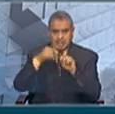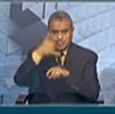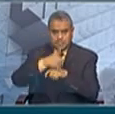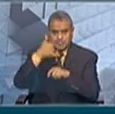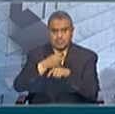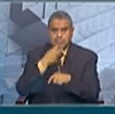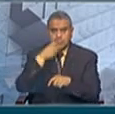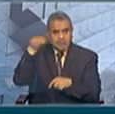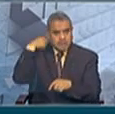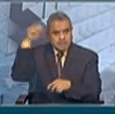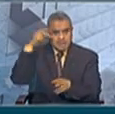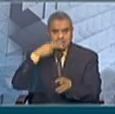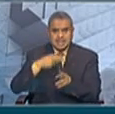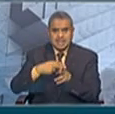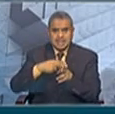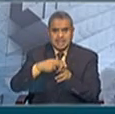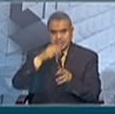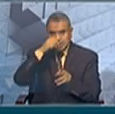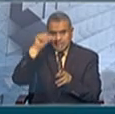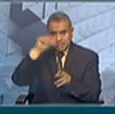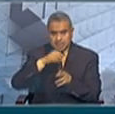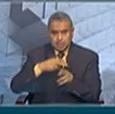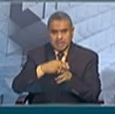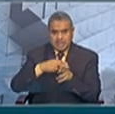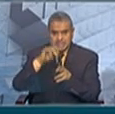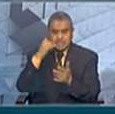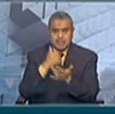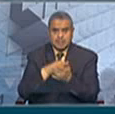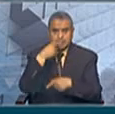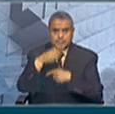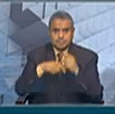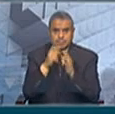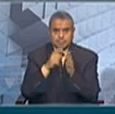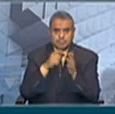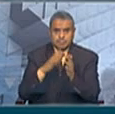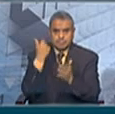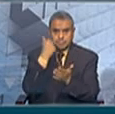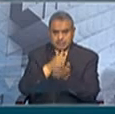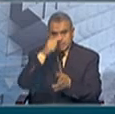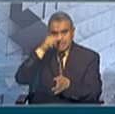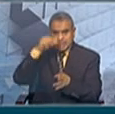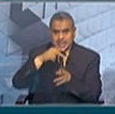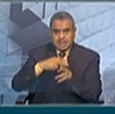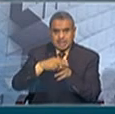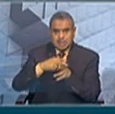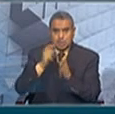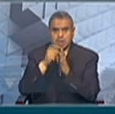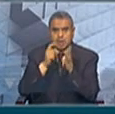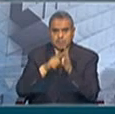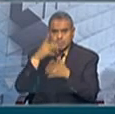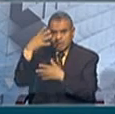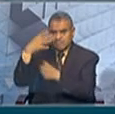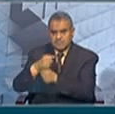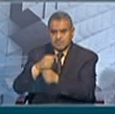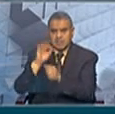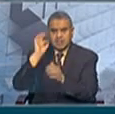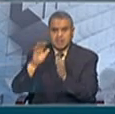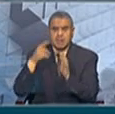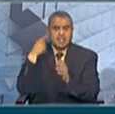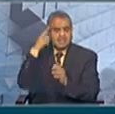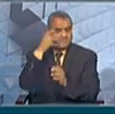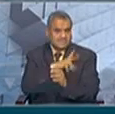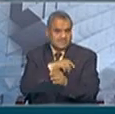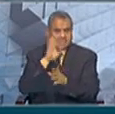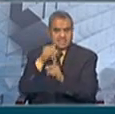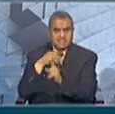الشيخ صباح خالد الحمد الصباح رئيس وزراء الكويت إن بلاده تدعم الفلسطينيين في نيل حقوقهم المشروعة.